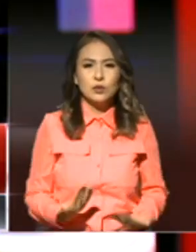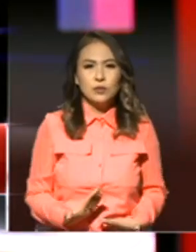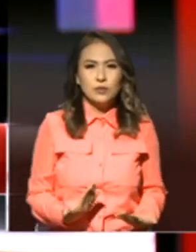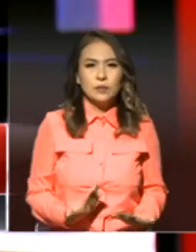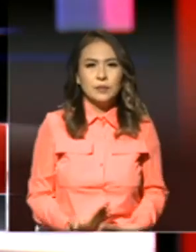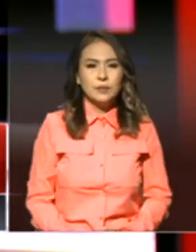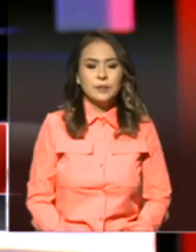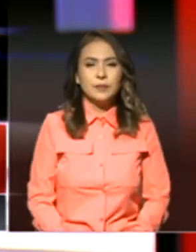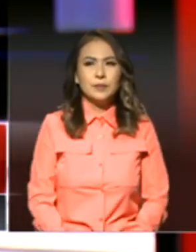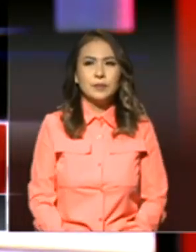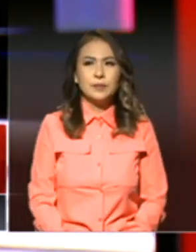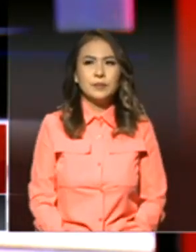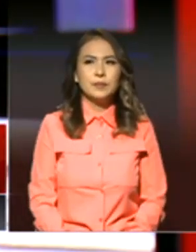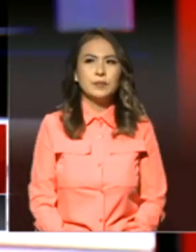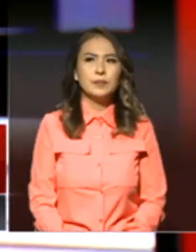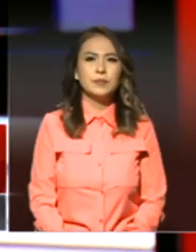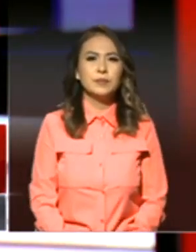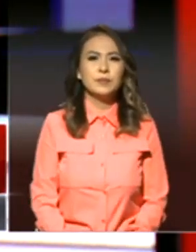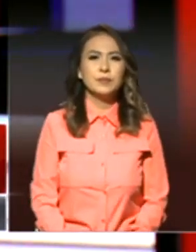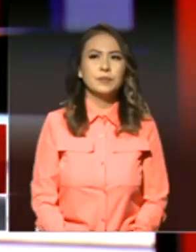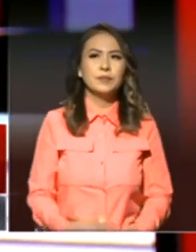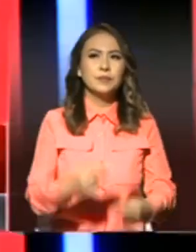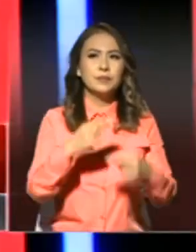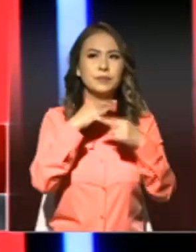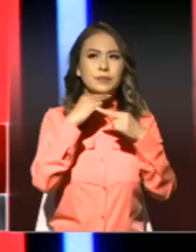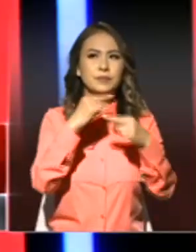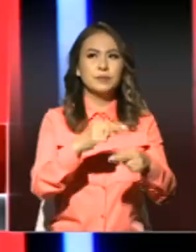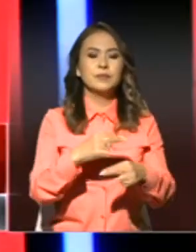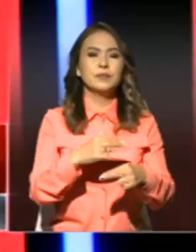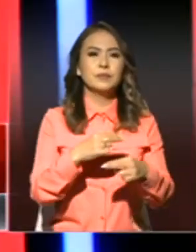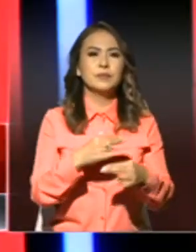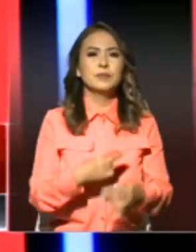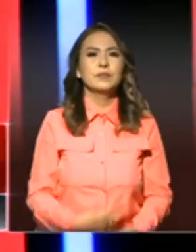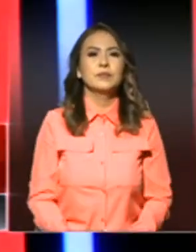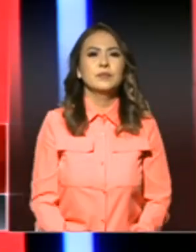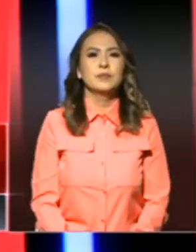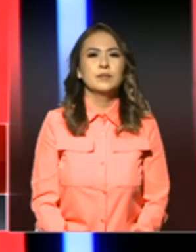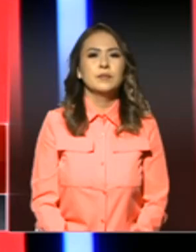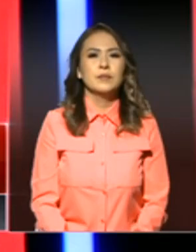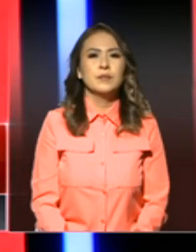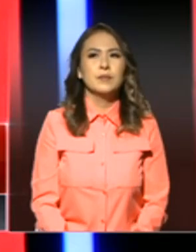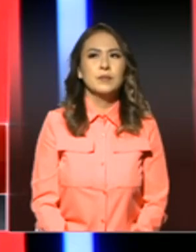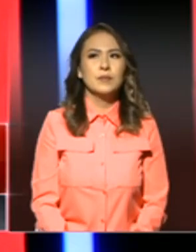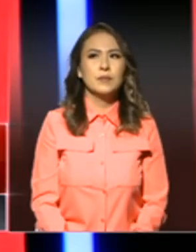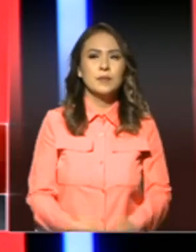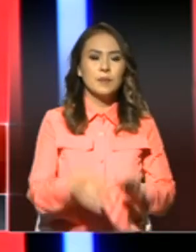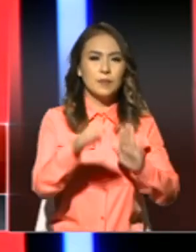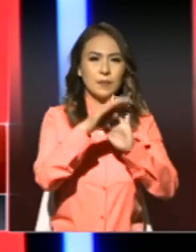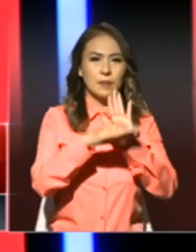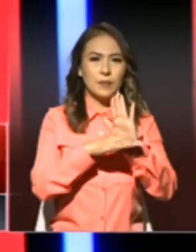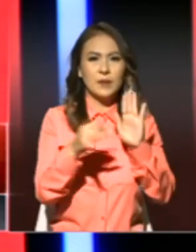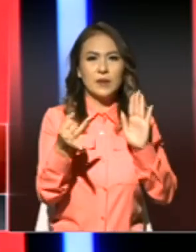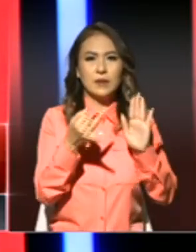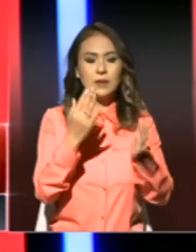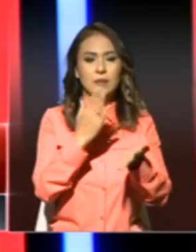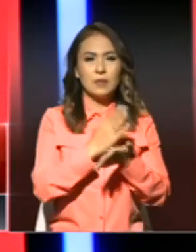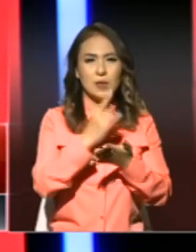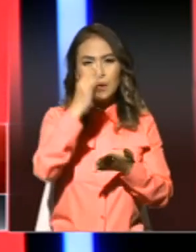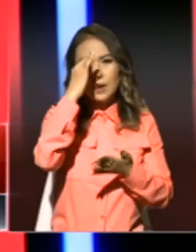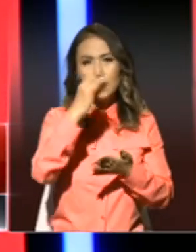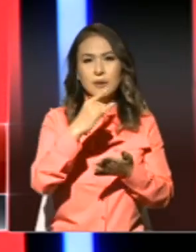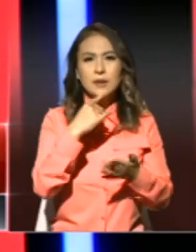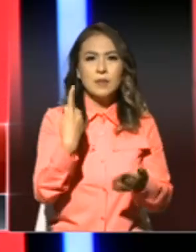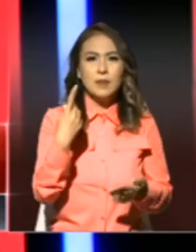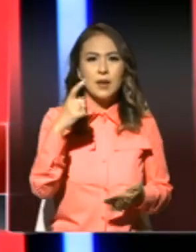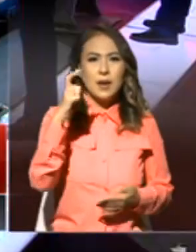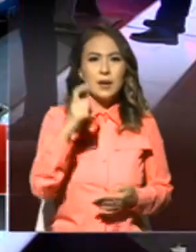Енді назарымызға шығарыңызшы тізімді. Бізде бір қызық кесте бар. Негізі Қазақстанда бір